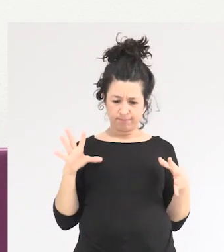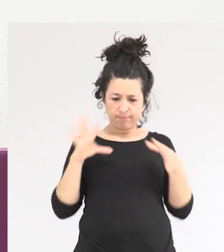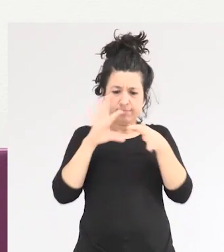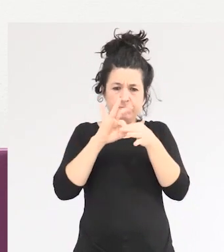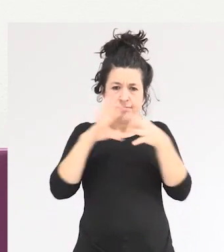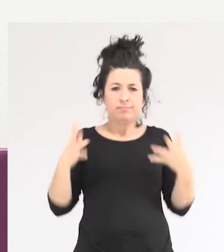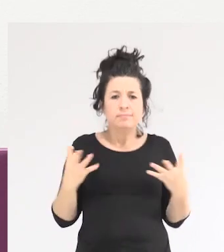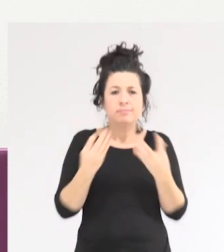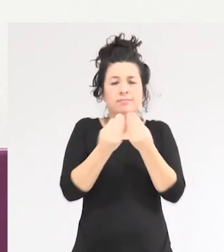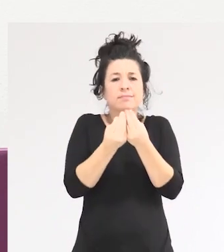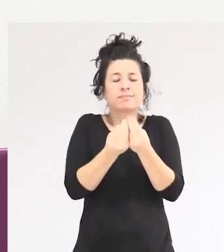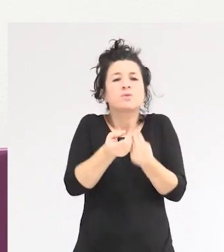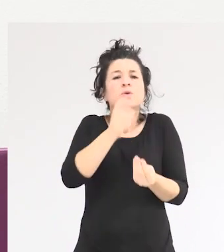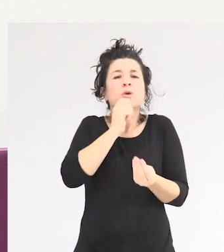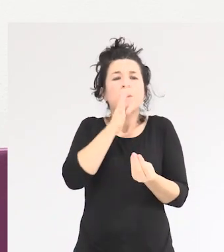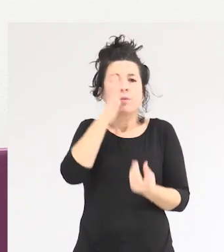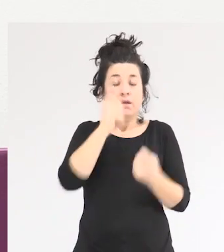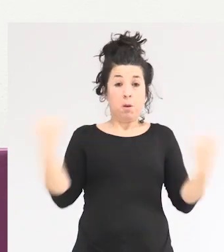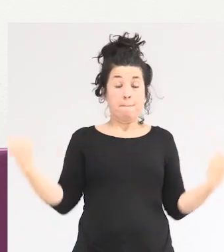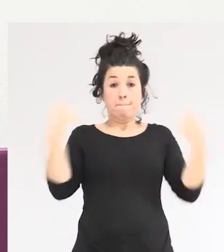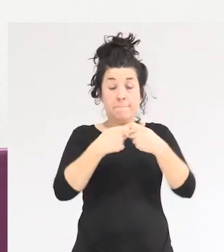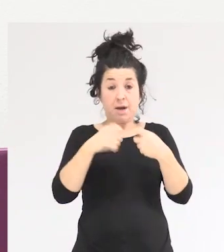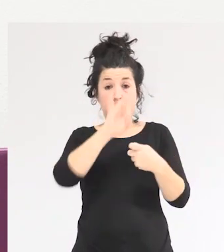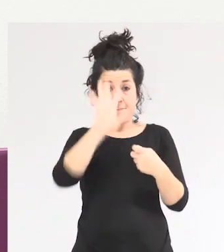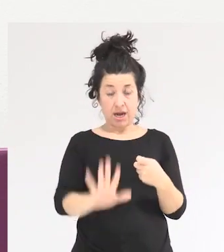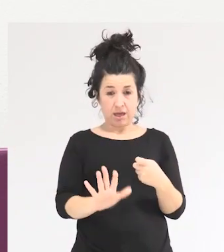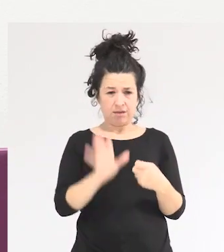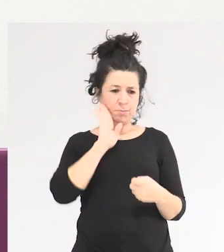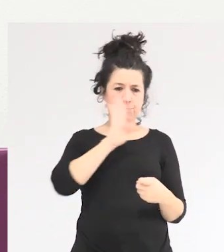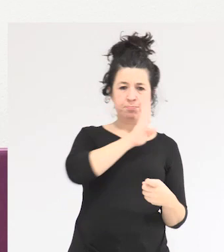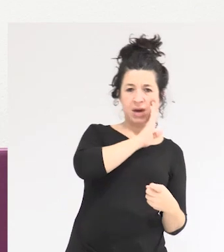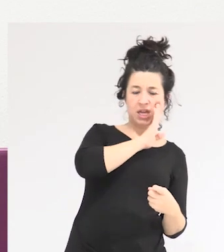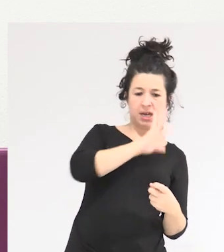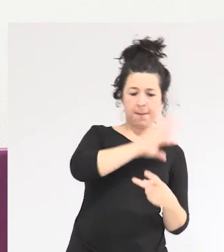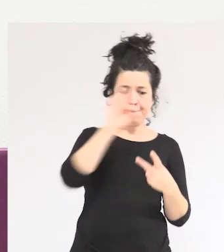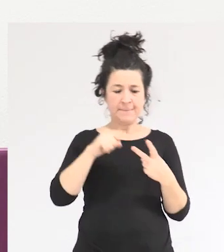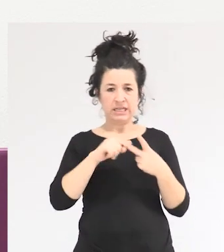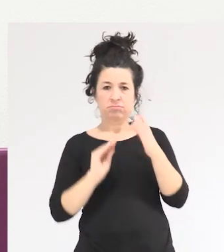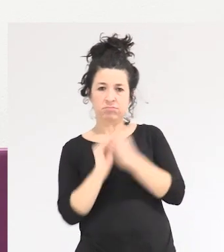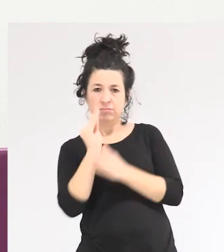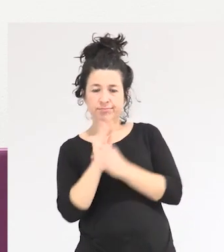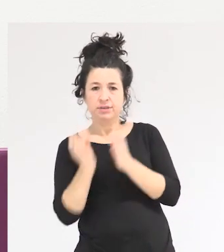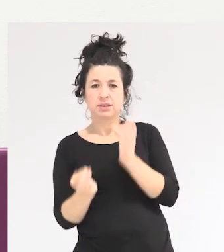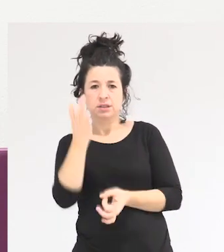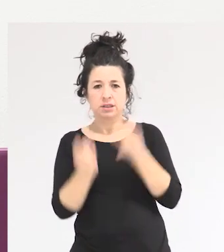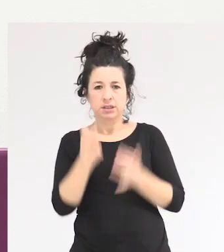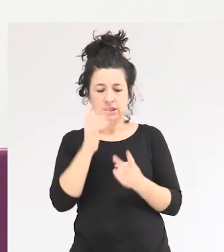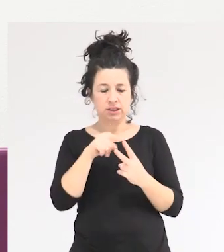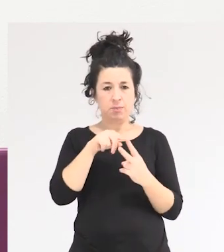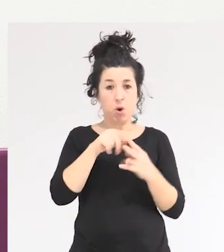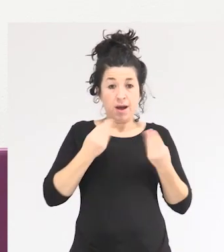nahiko inkompatibleak ematen dutenak. Bai? Ama izatea, sortzea, bizitza sortzea, eta